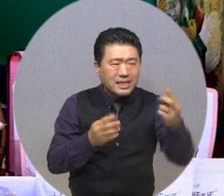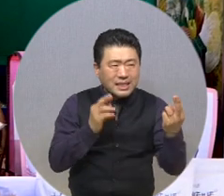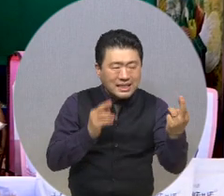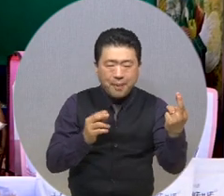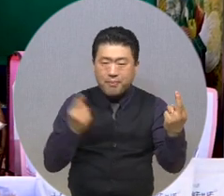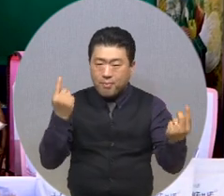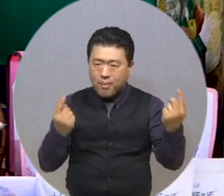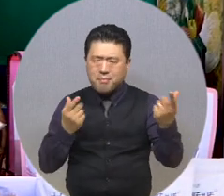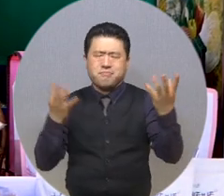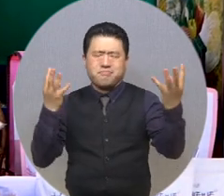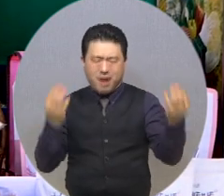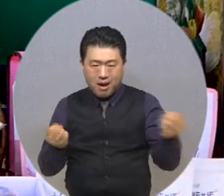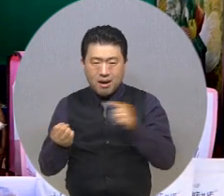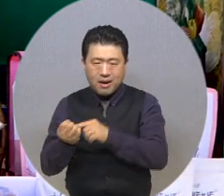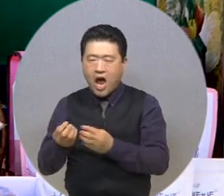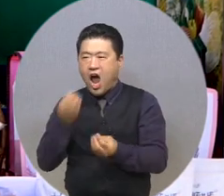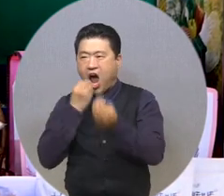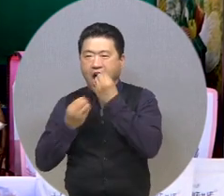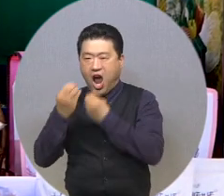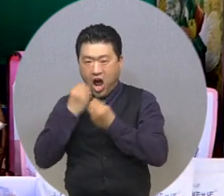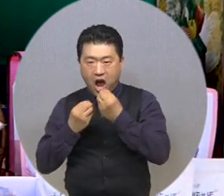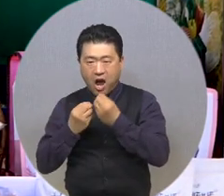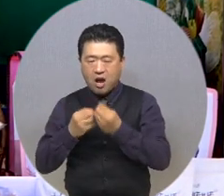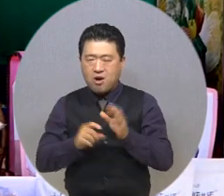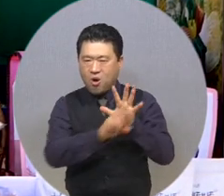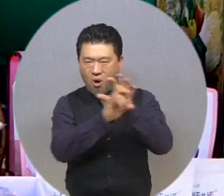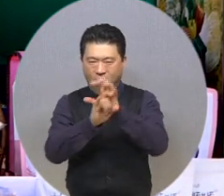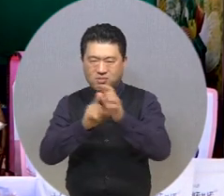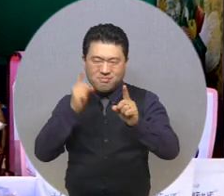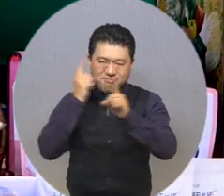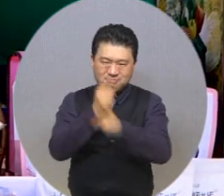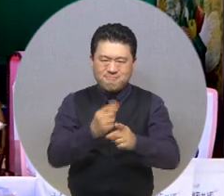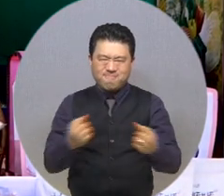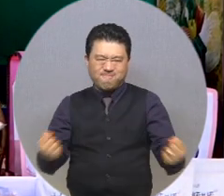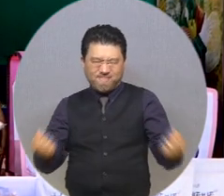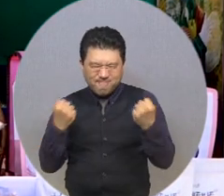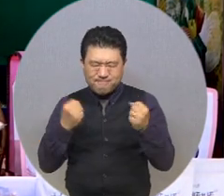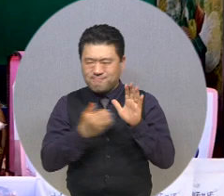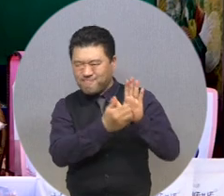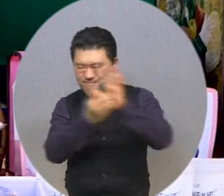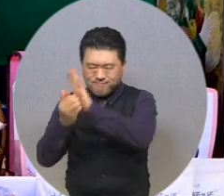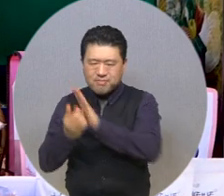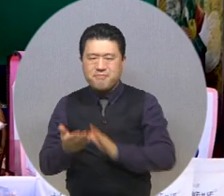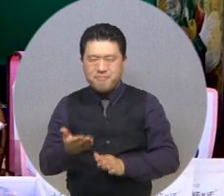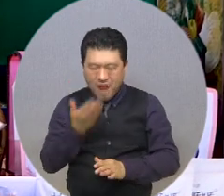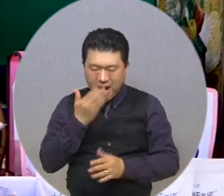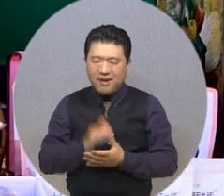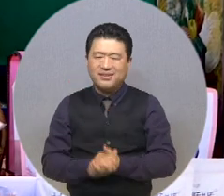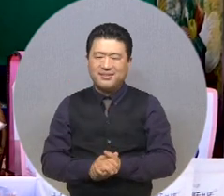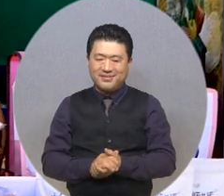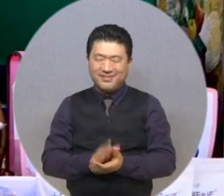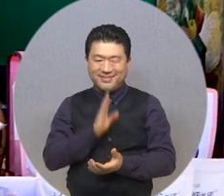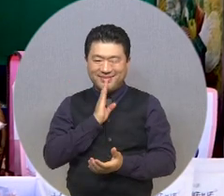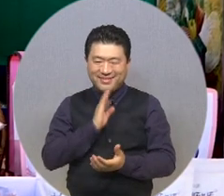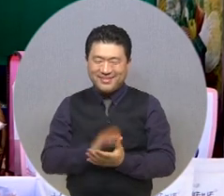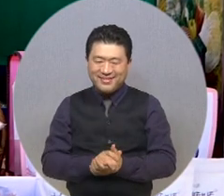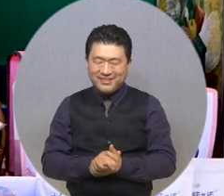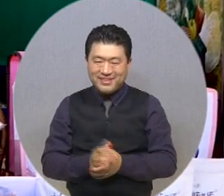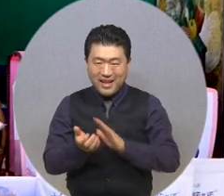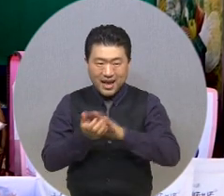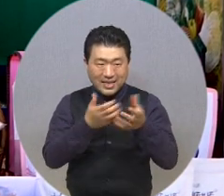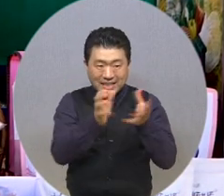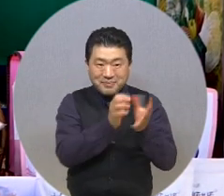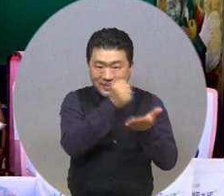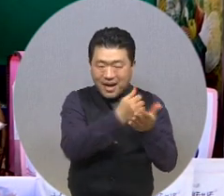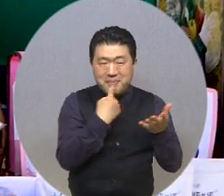하니까 네. 이것만 드시면 코로나를 이길 수 있는 힘을 더 강화할 수 있을 것 같네요. 면역력 강화에 최고네. 네. 아까 그 저 팀장님 말씀대로